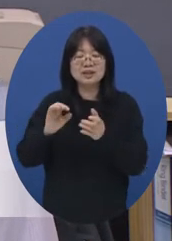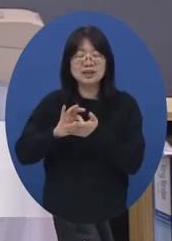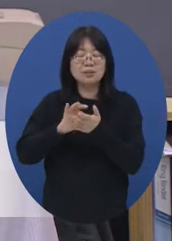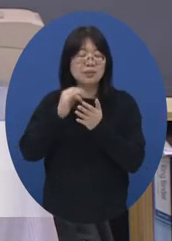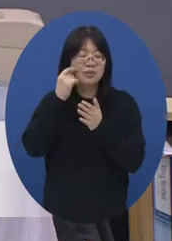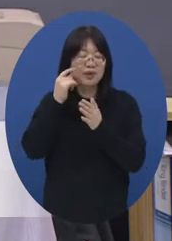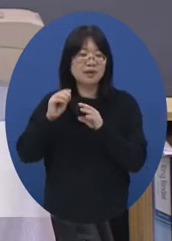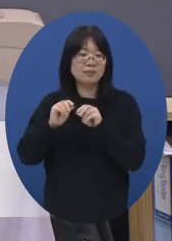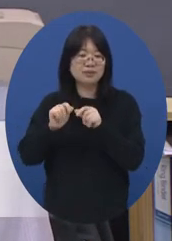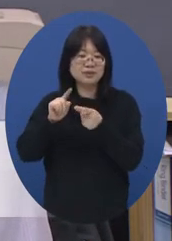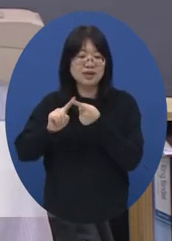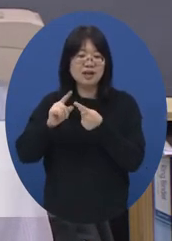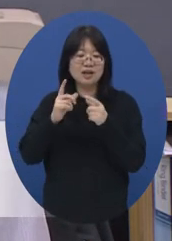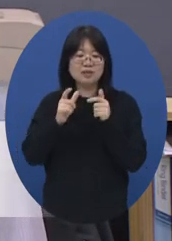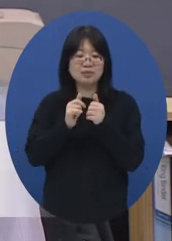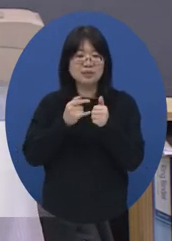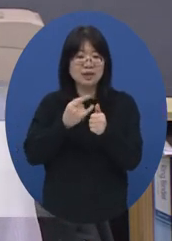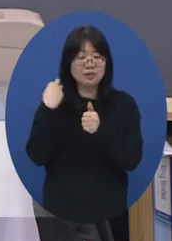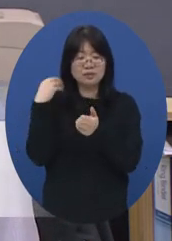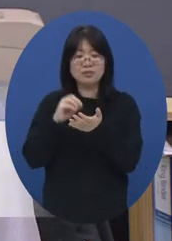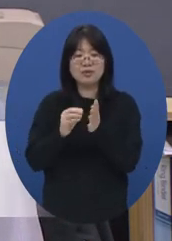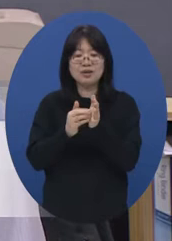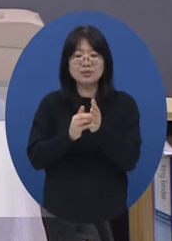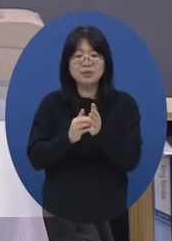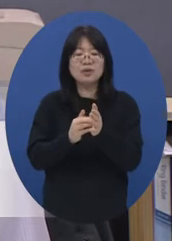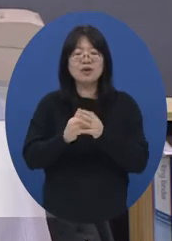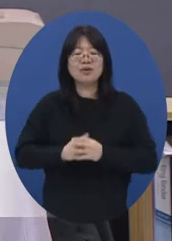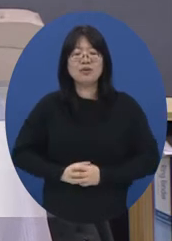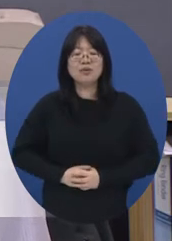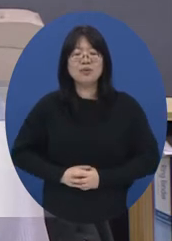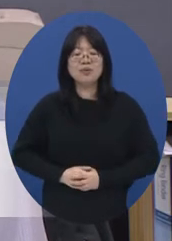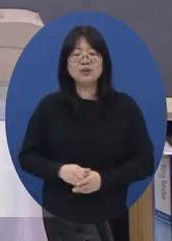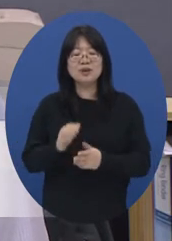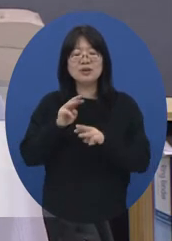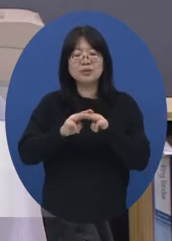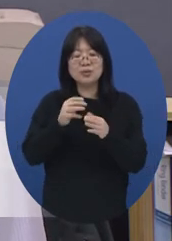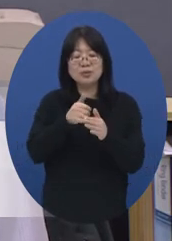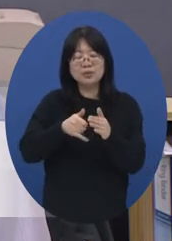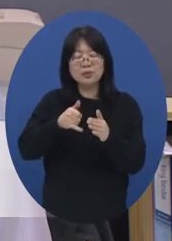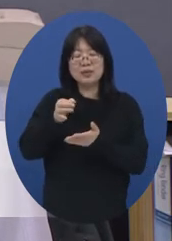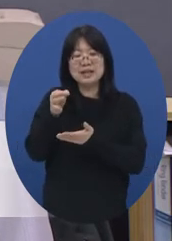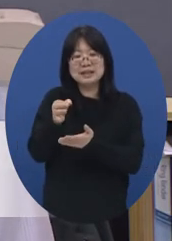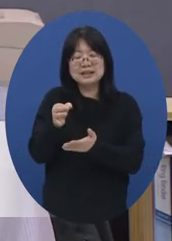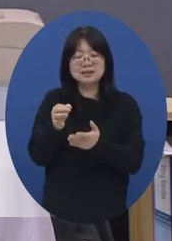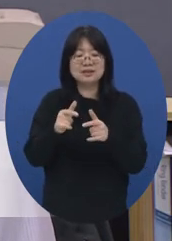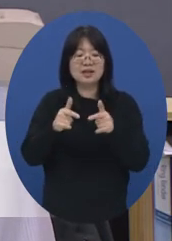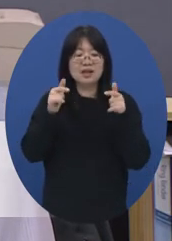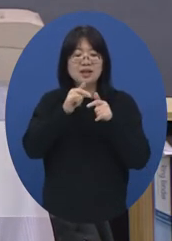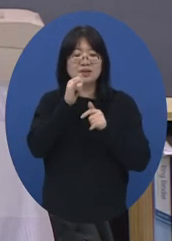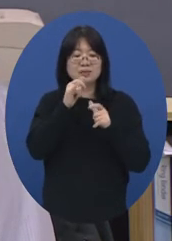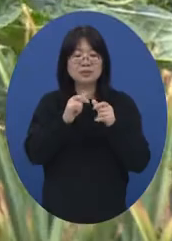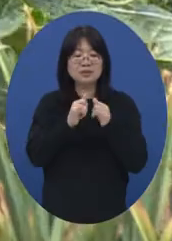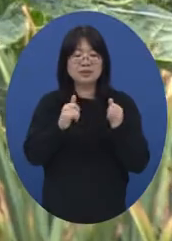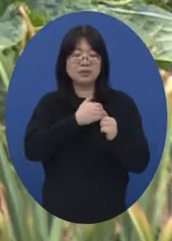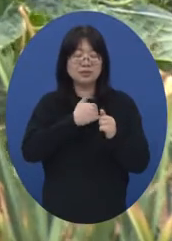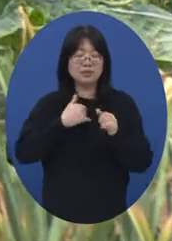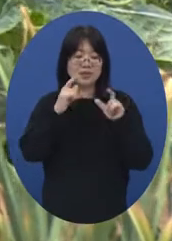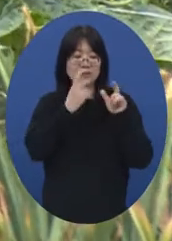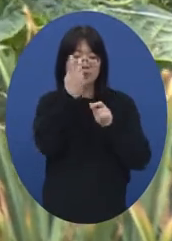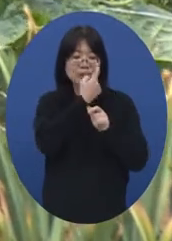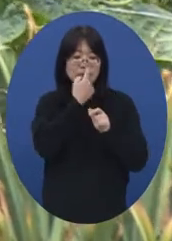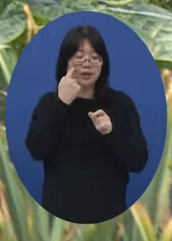도민에게 돌려드리고 를 통해서 뭉치에 가치를 확산시키고 도민들의 유로 사람들을 보장하고자